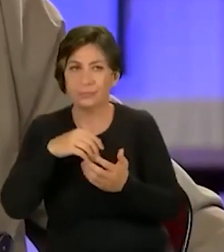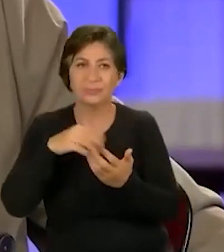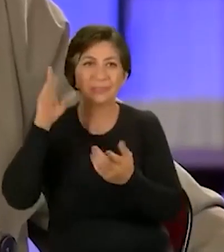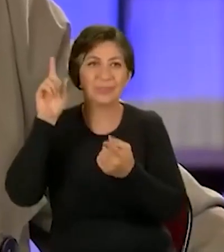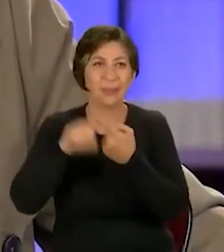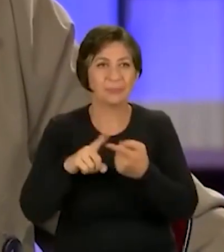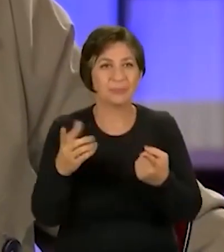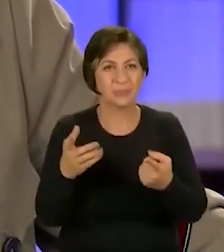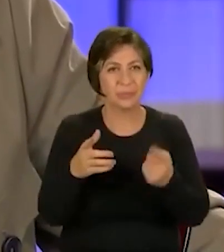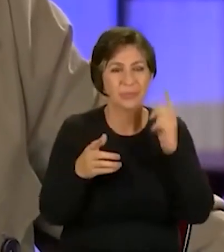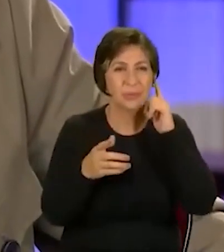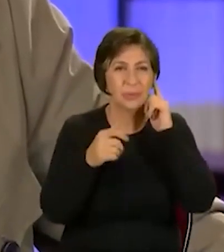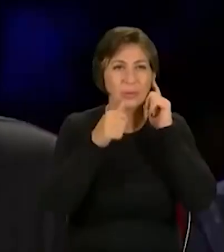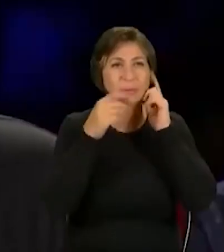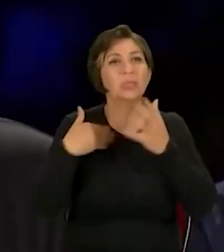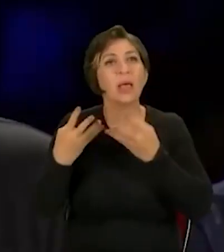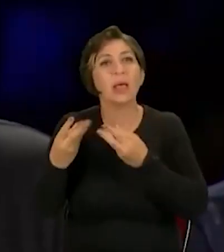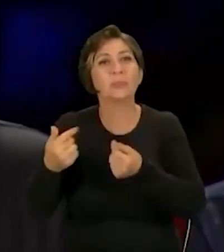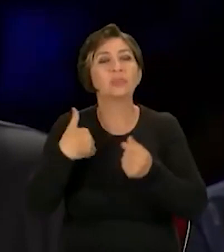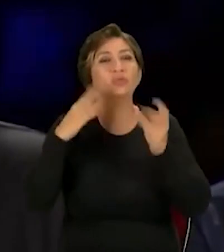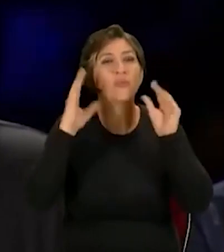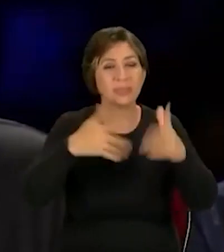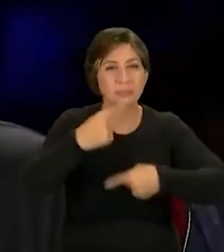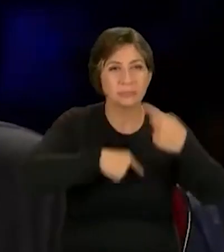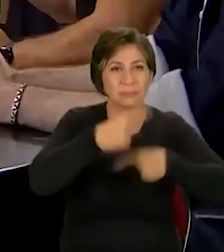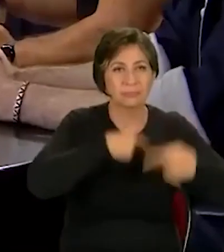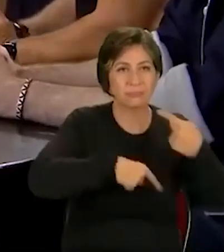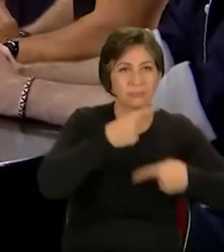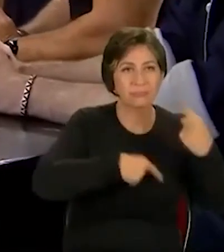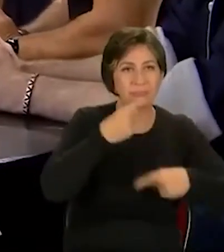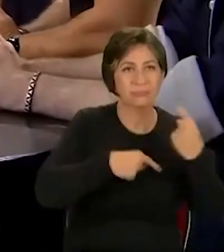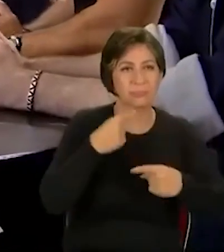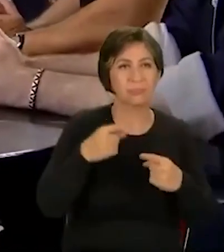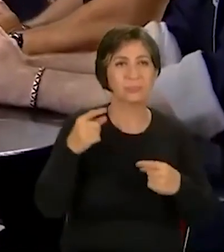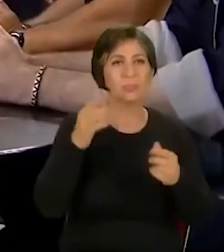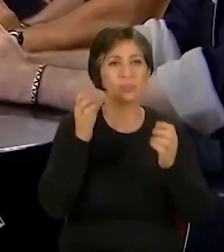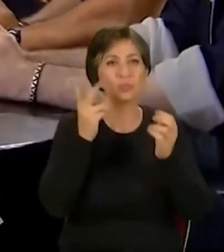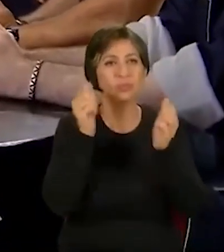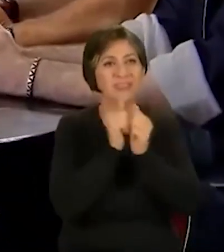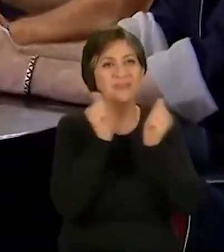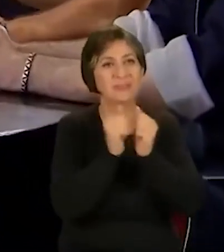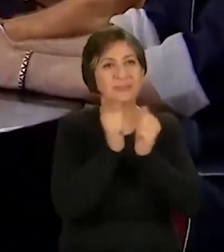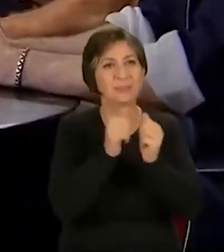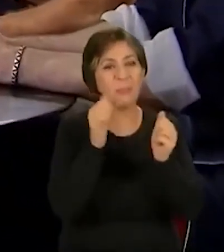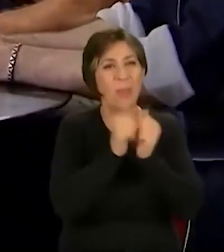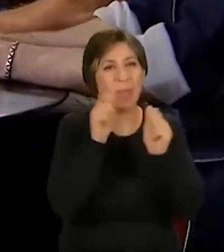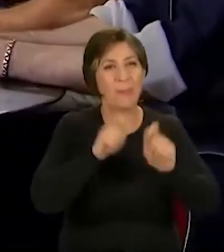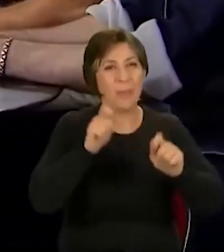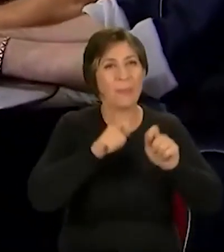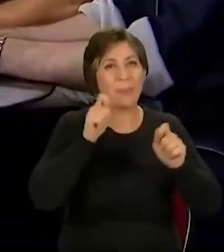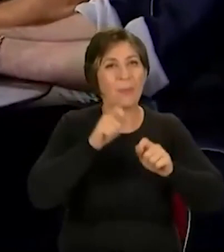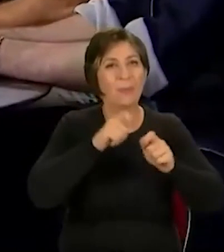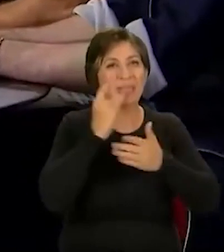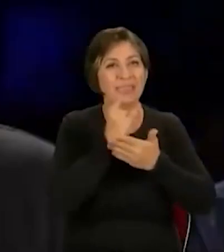yani muhtemelen çok aşırı üredik. Tabii biz çok aşırı üremişiz. Yani böyle çok bonobolar gibi çiftleşmeye meraklı olduğumuz için çok fazla yavru